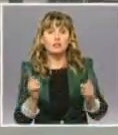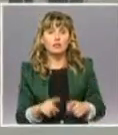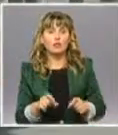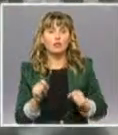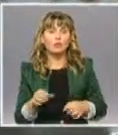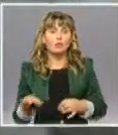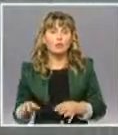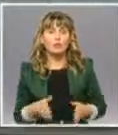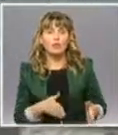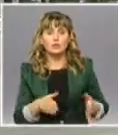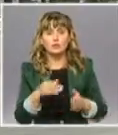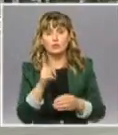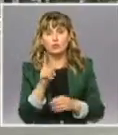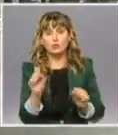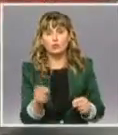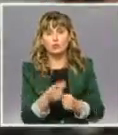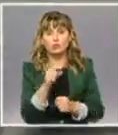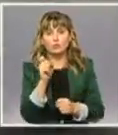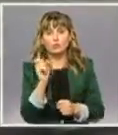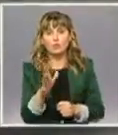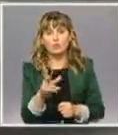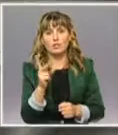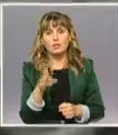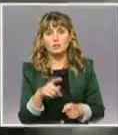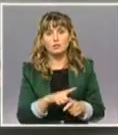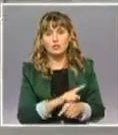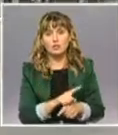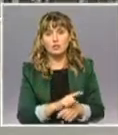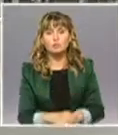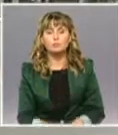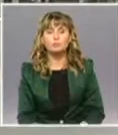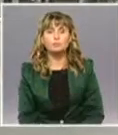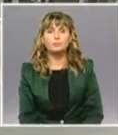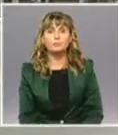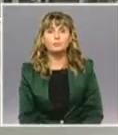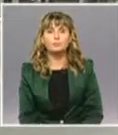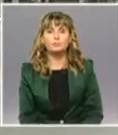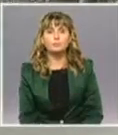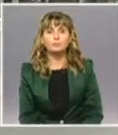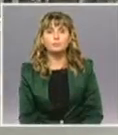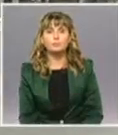прокатиться со скоростью 150 км в час. Айерке Ермек, Рашидин Якупов, телеканал Алматы.